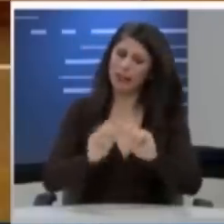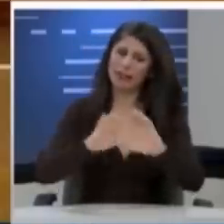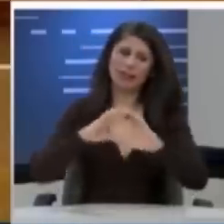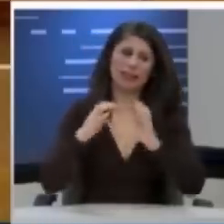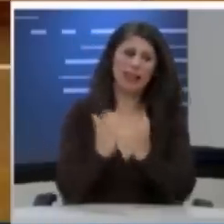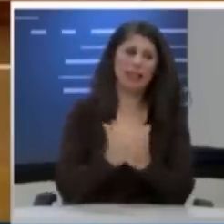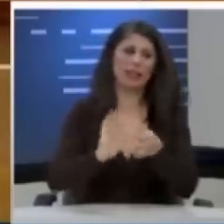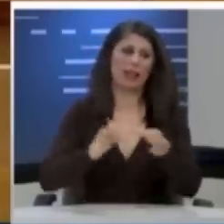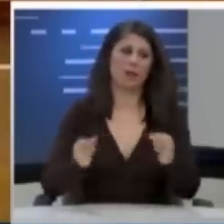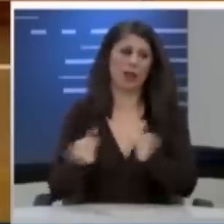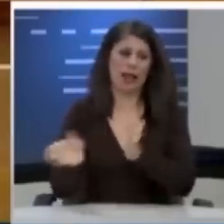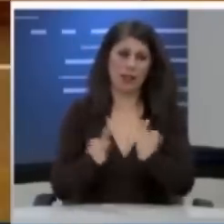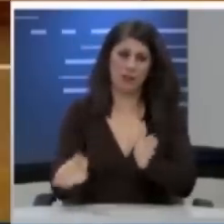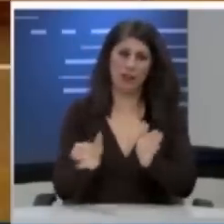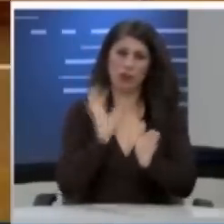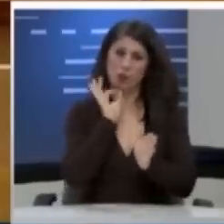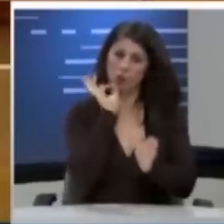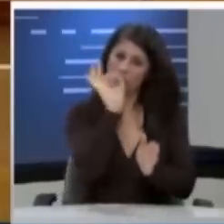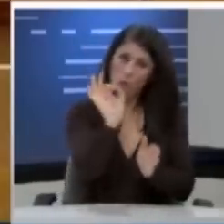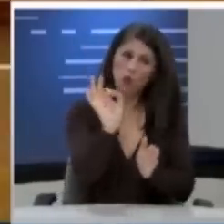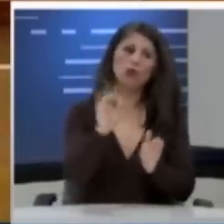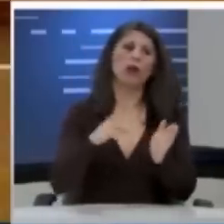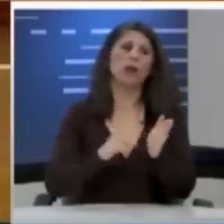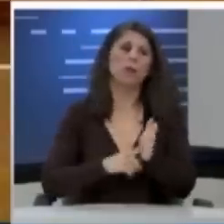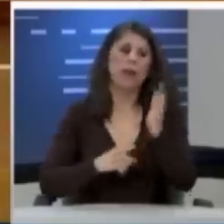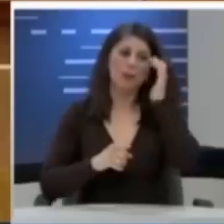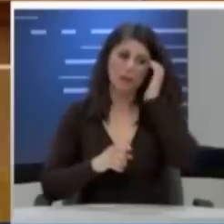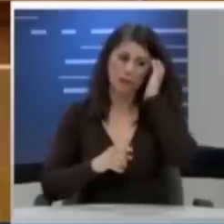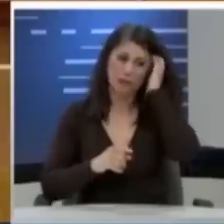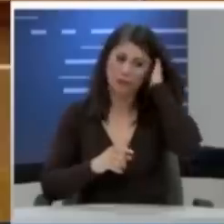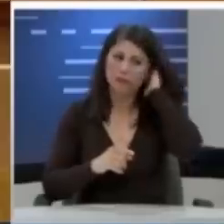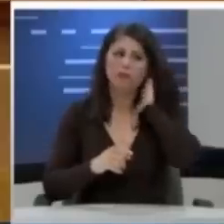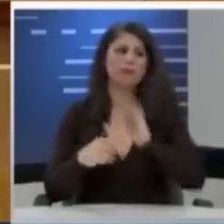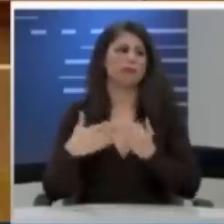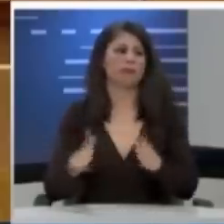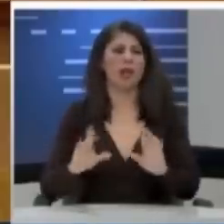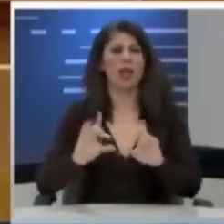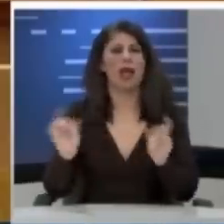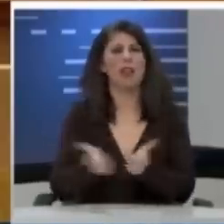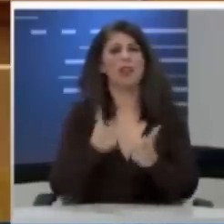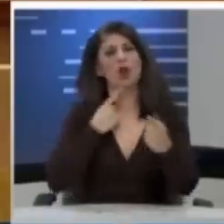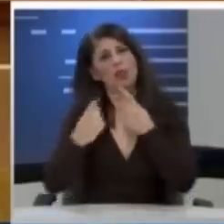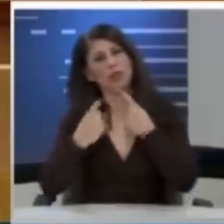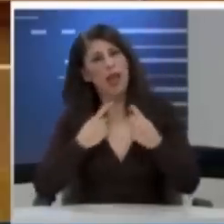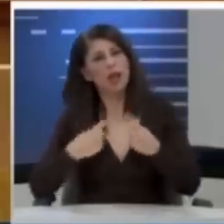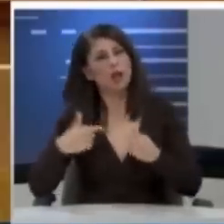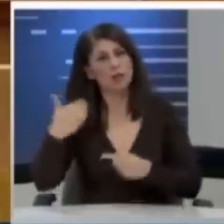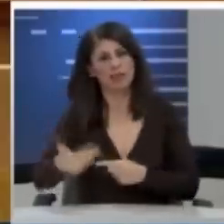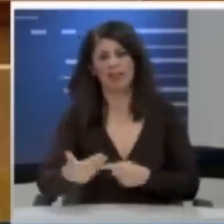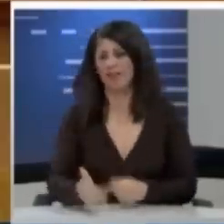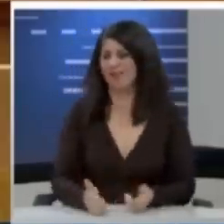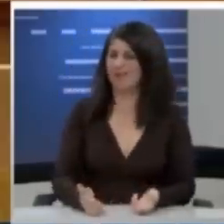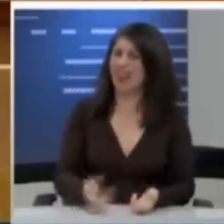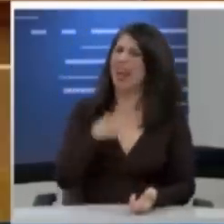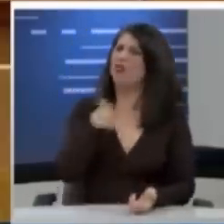γενικές και επιμέρους κατευθύνσεις και στόχους, πρέπει να ανοίξει εθνικό διάλογο μετά. Όποιος δεν θέλει να ζυμώσει,